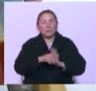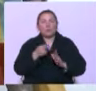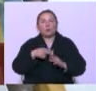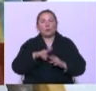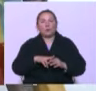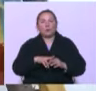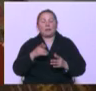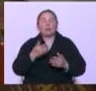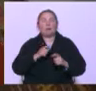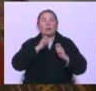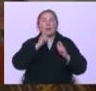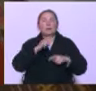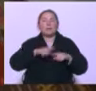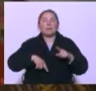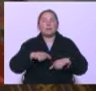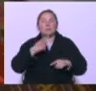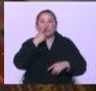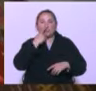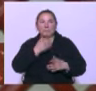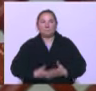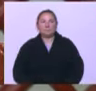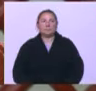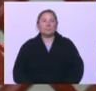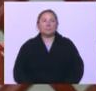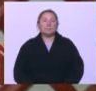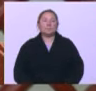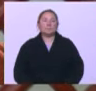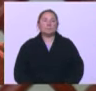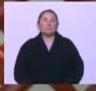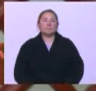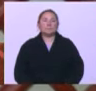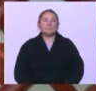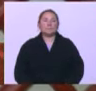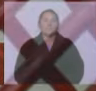которые они затем дарят родным и близким. Азин Сабитхаза, Рулан Аметла, Дидар.